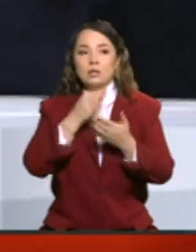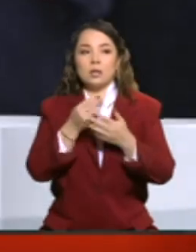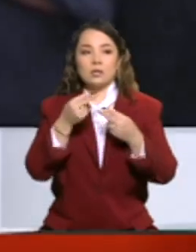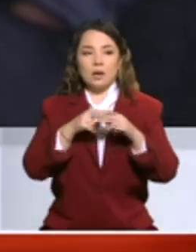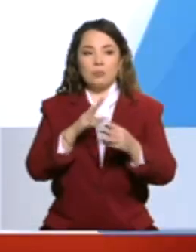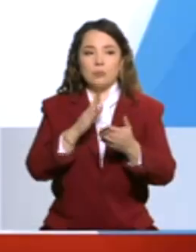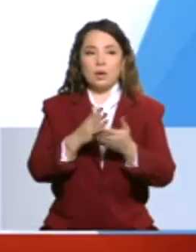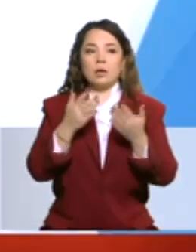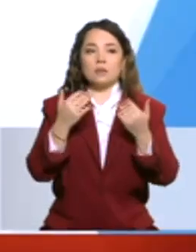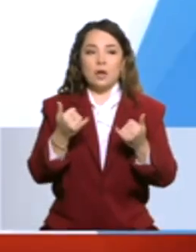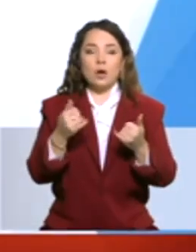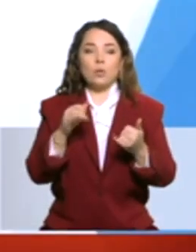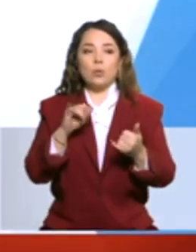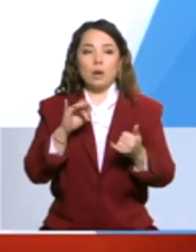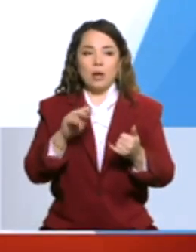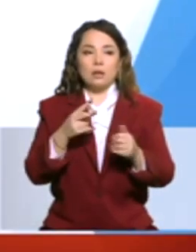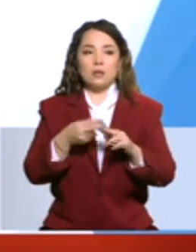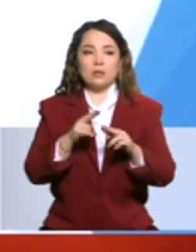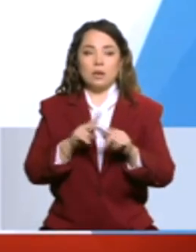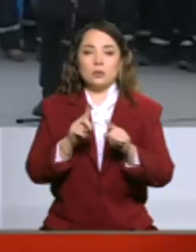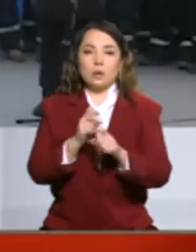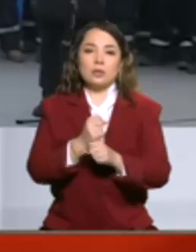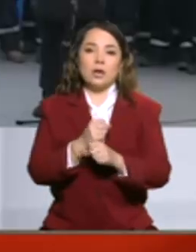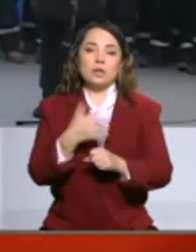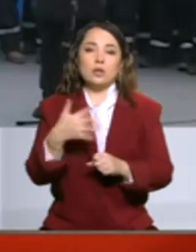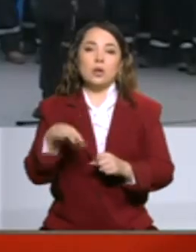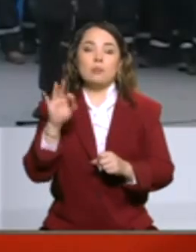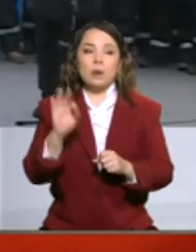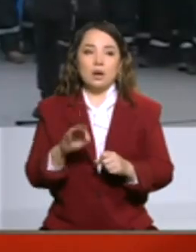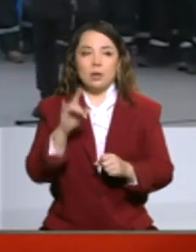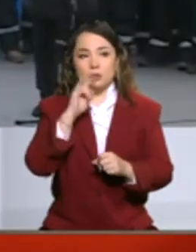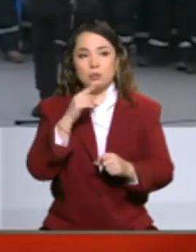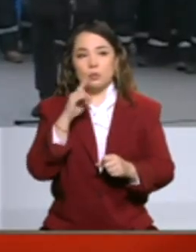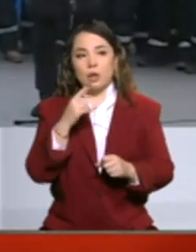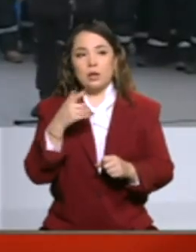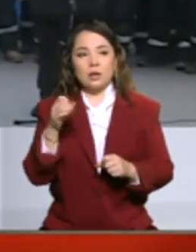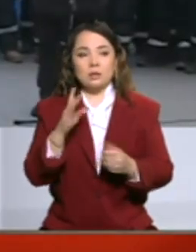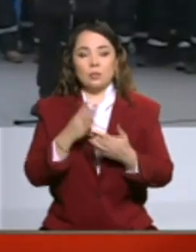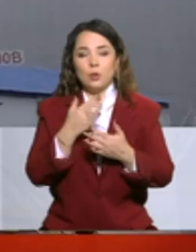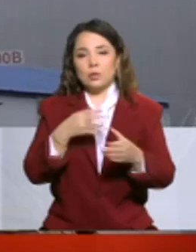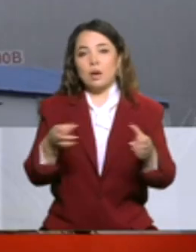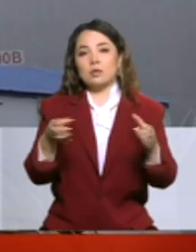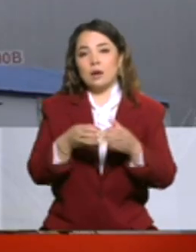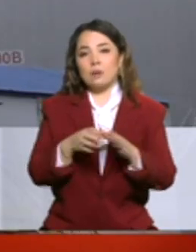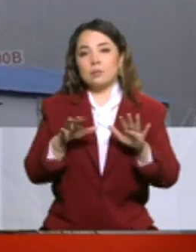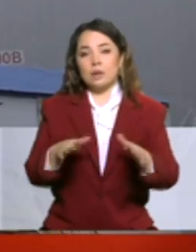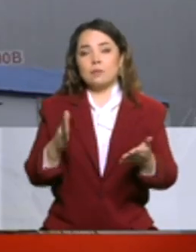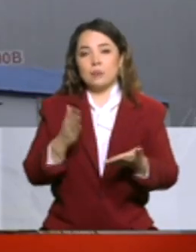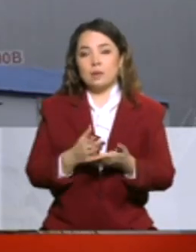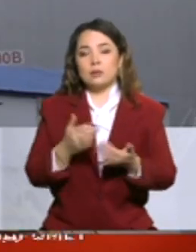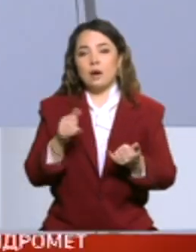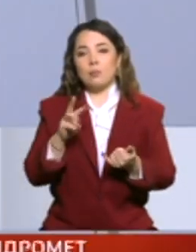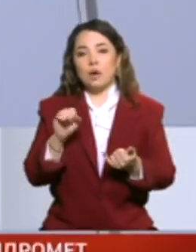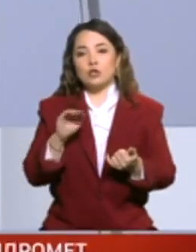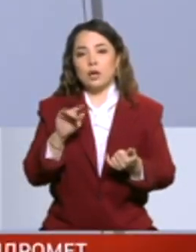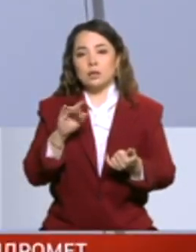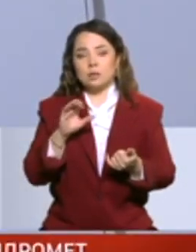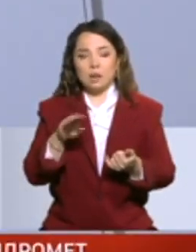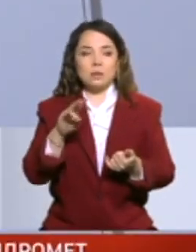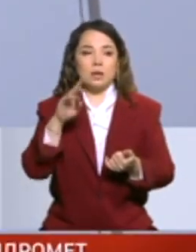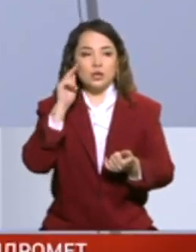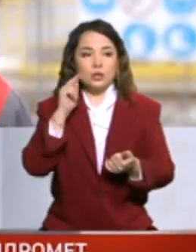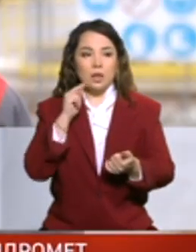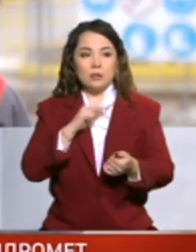Кен игеруші Урал Ойл энді газ акциясының 50%-ы Қазмұнайгаз ұлттық компаниясының үлесінде, қалған бөлігі Мажарстан мен қытайлық